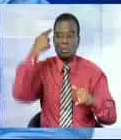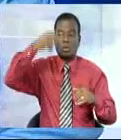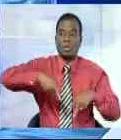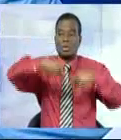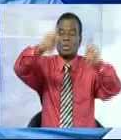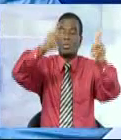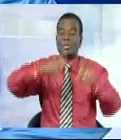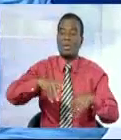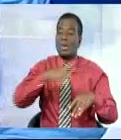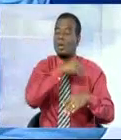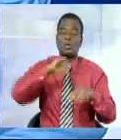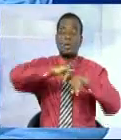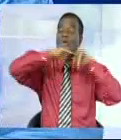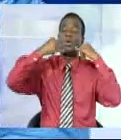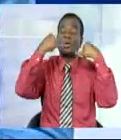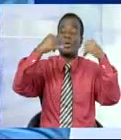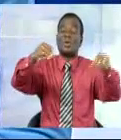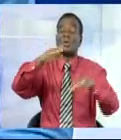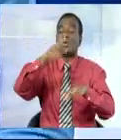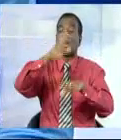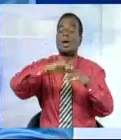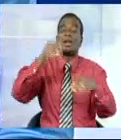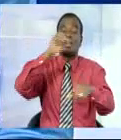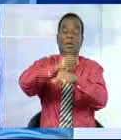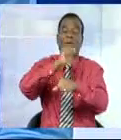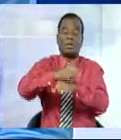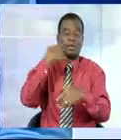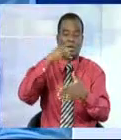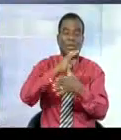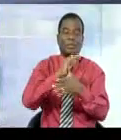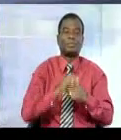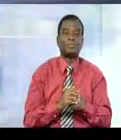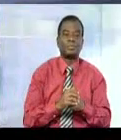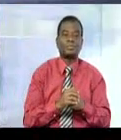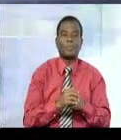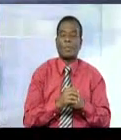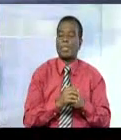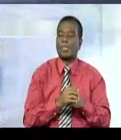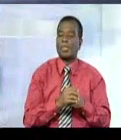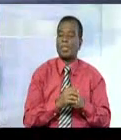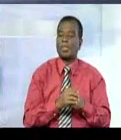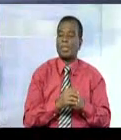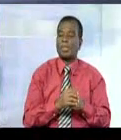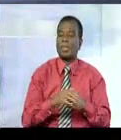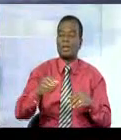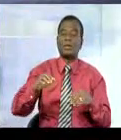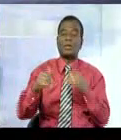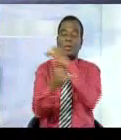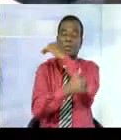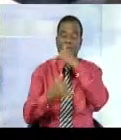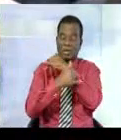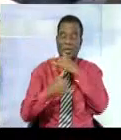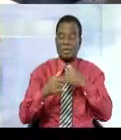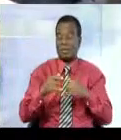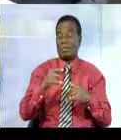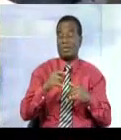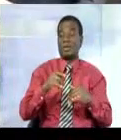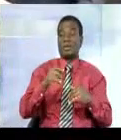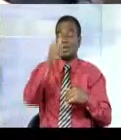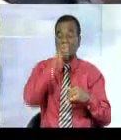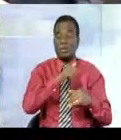permettre de décrypter les informations relatives à l'emploi. Léon Broukwabé. État, secteur privé, partenaires